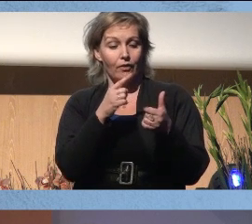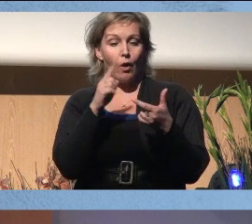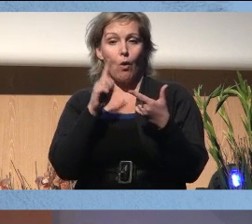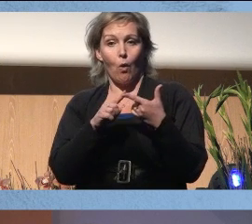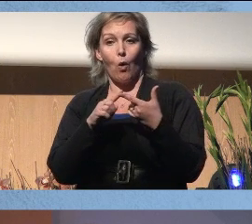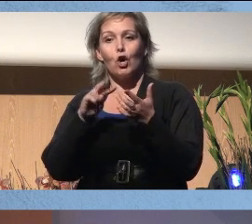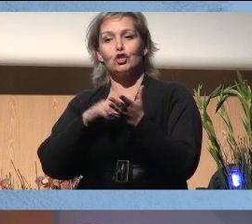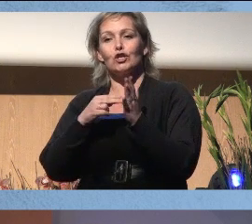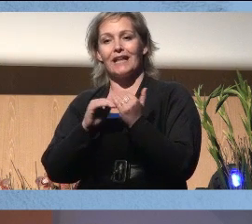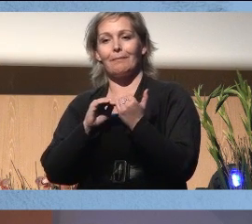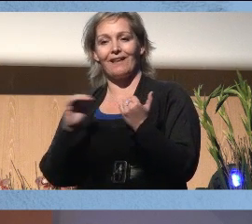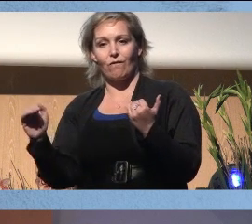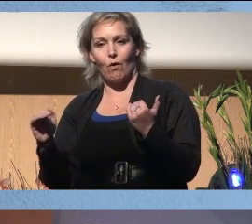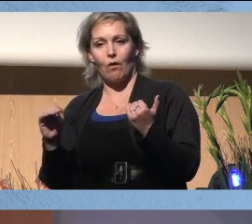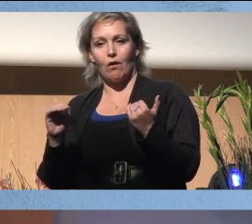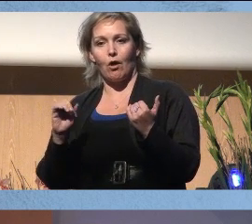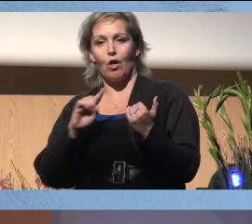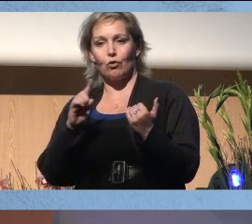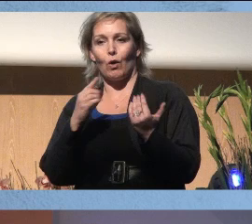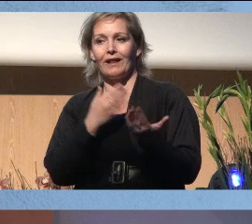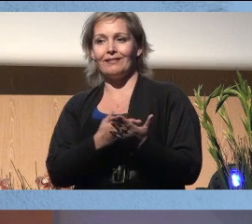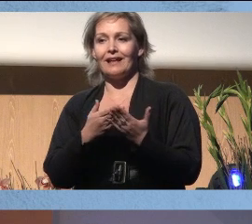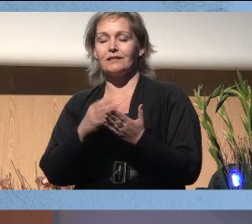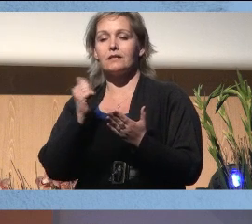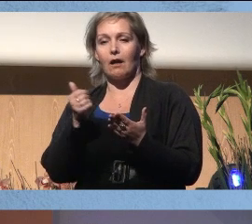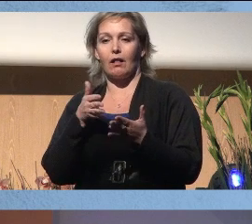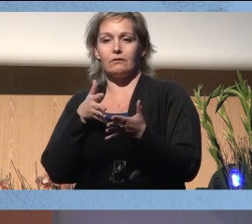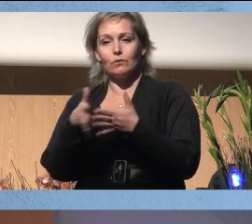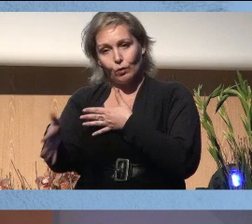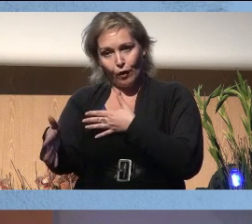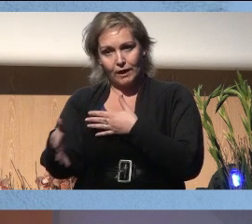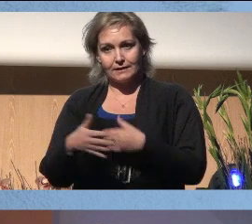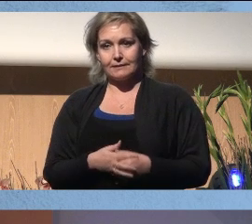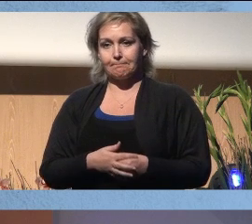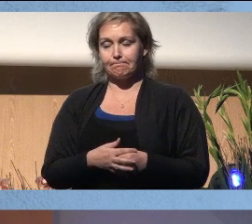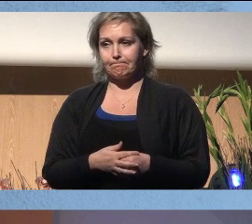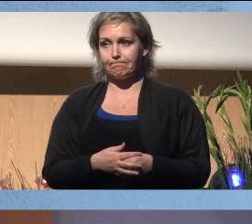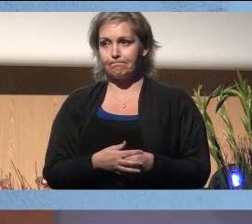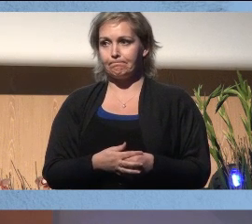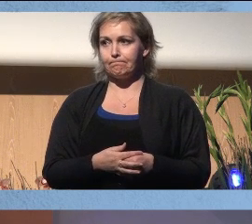på systemnivå når tjenester skal utformes.